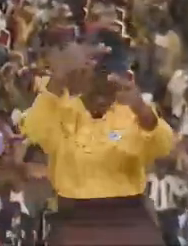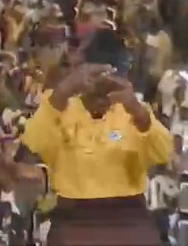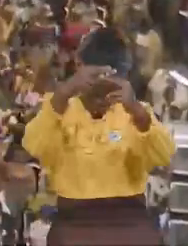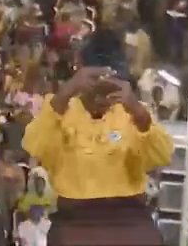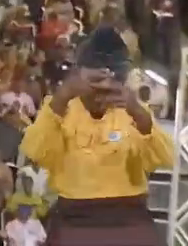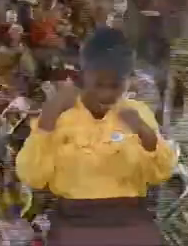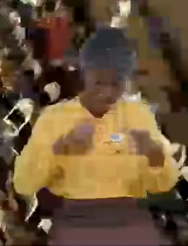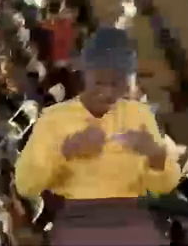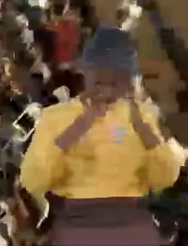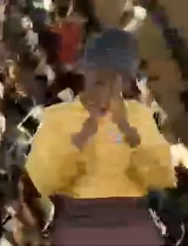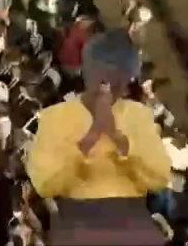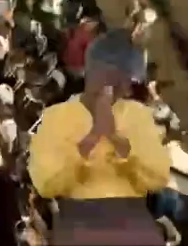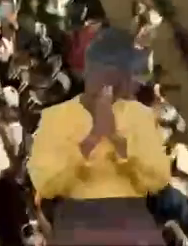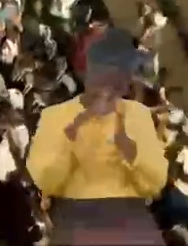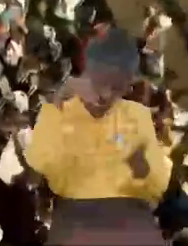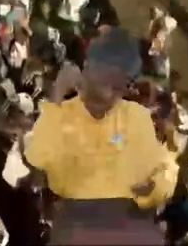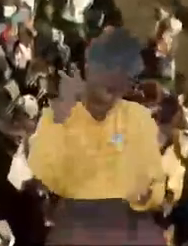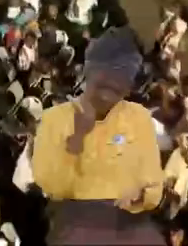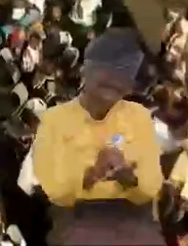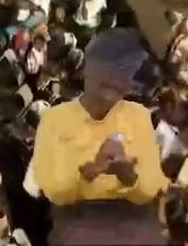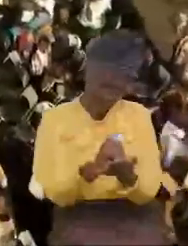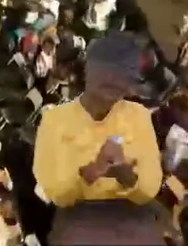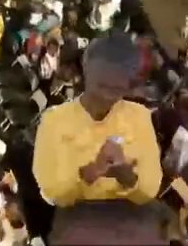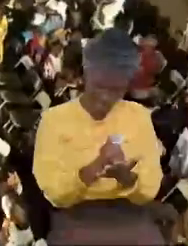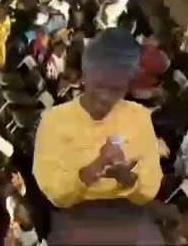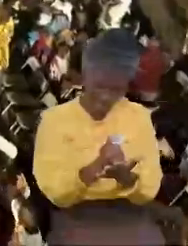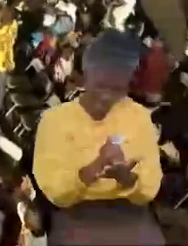Au nom de Jésus, nous prions.